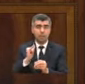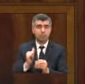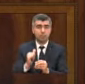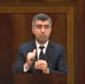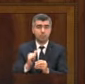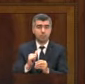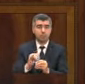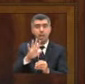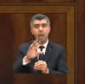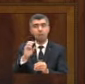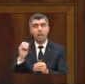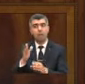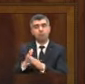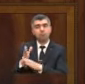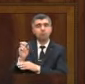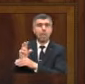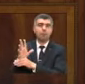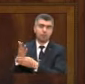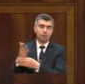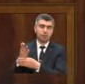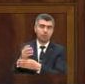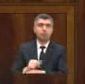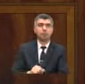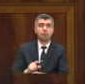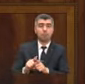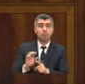وكتخرج 5000. راه الحل الوحيد سيد رئيس الحكومه،